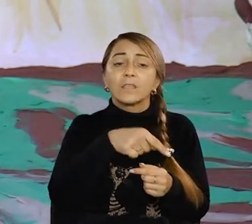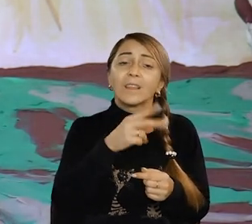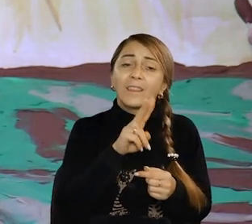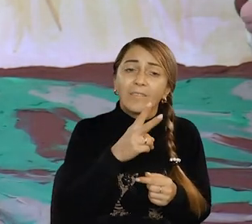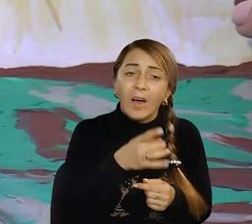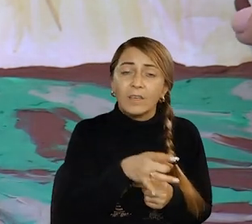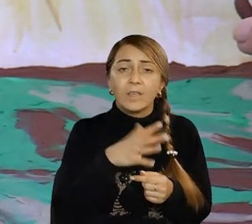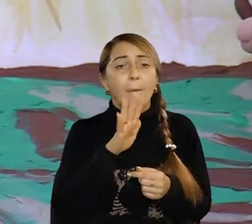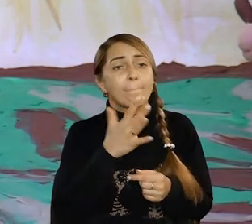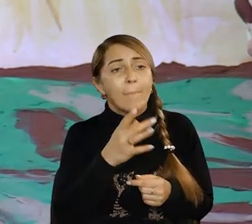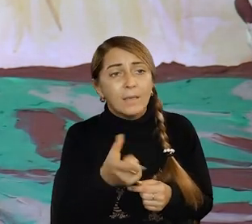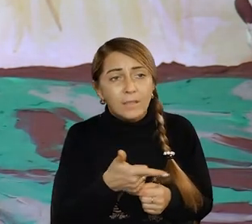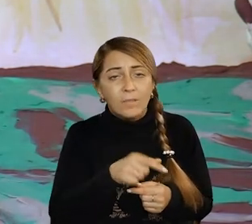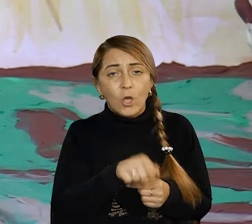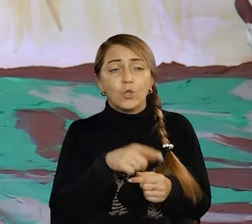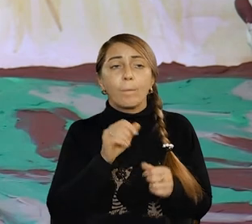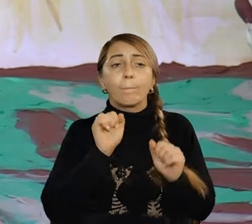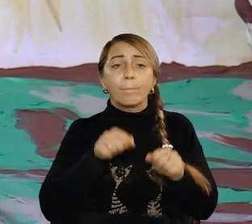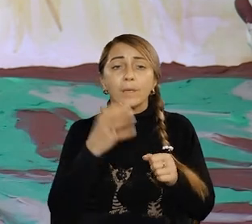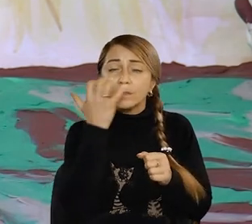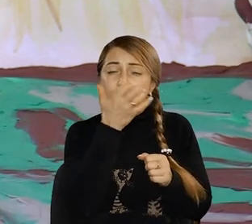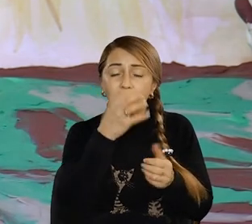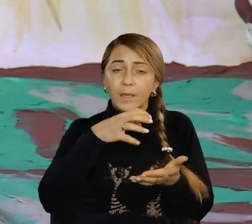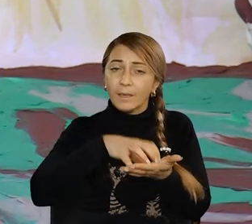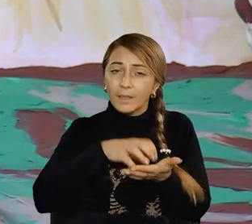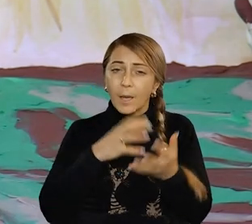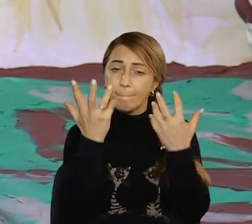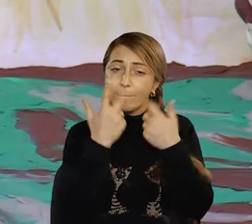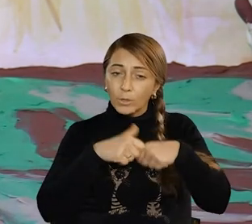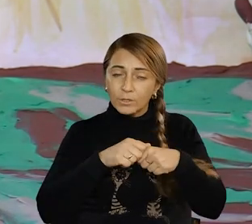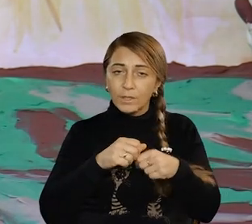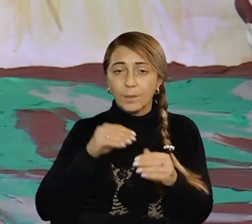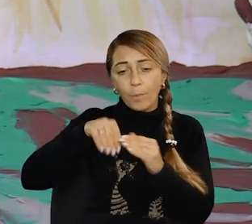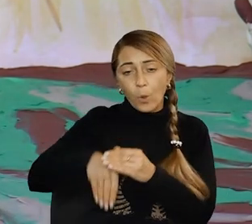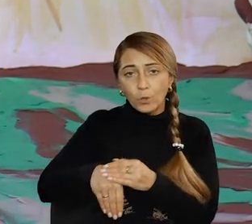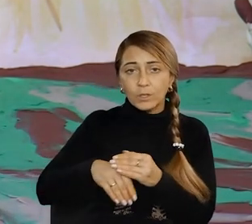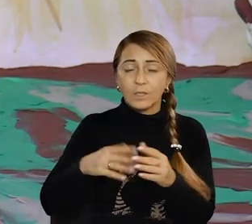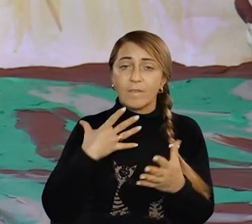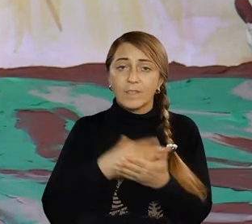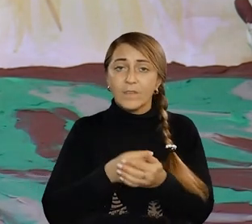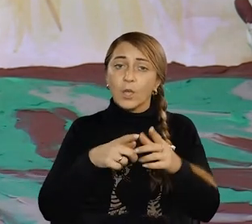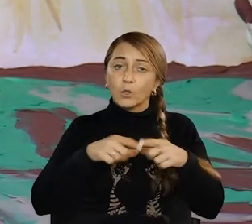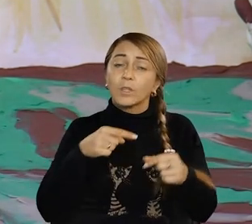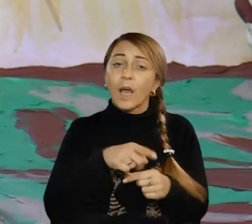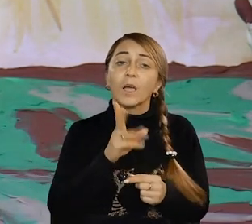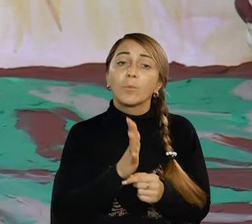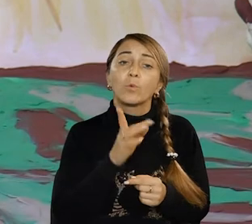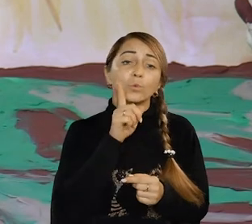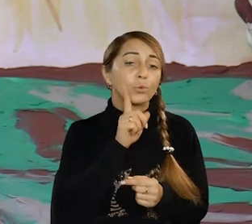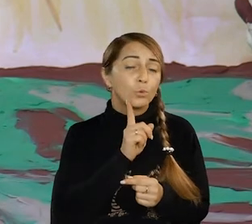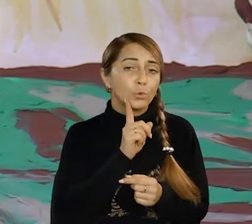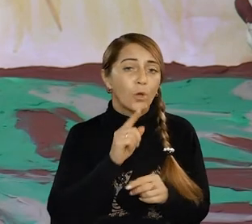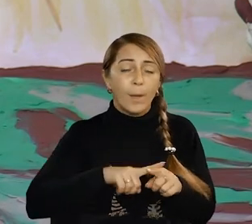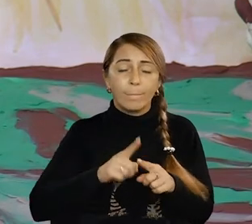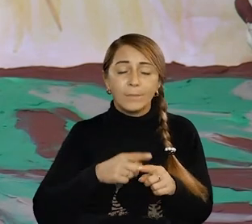квапом, щоб гість міг порахувати гроші та покласти до гаманця так, як йому зручно.